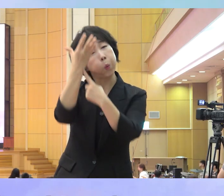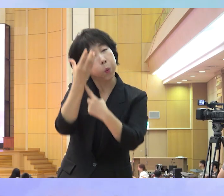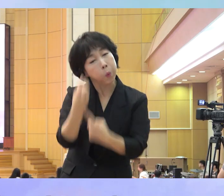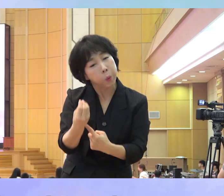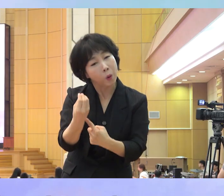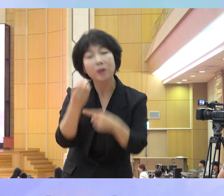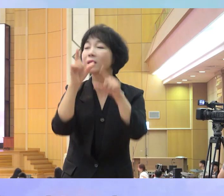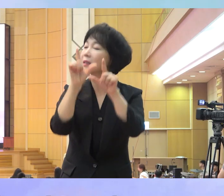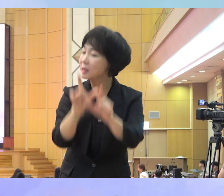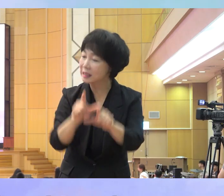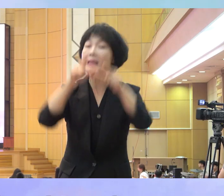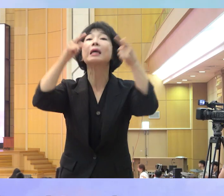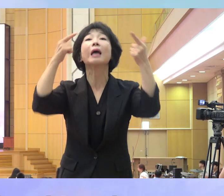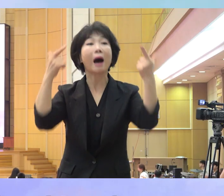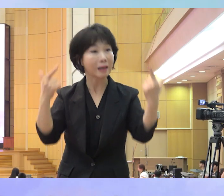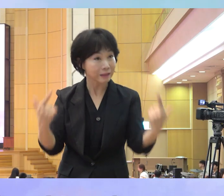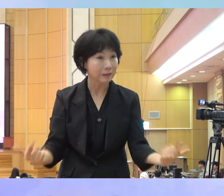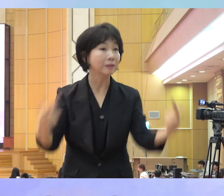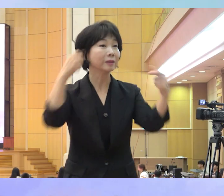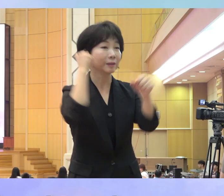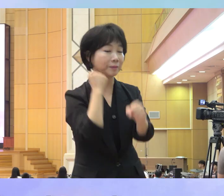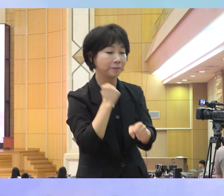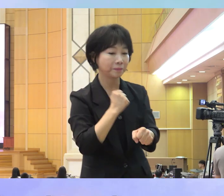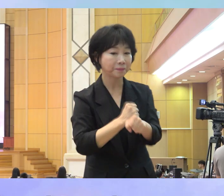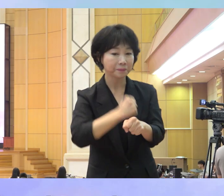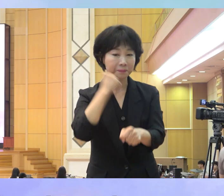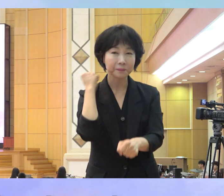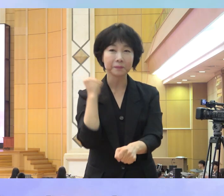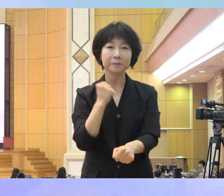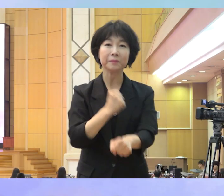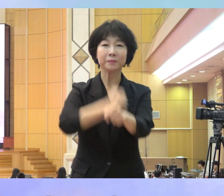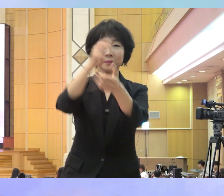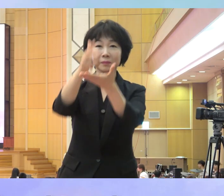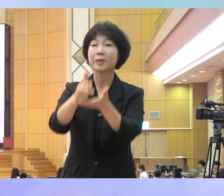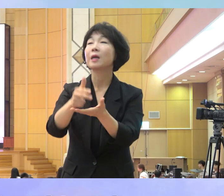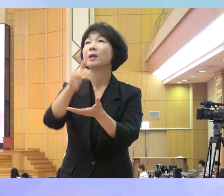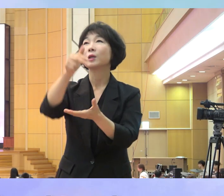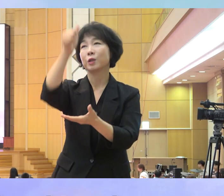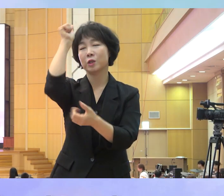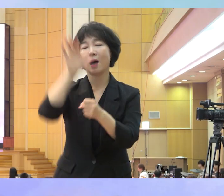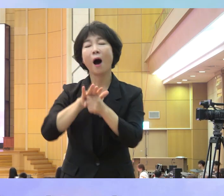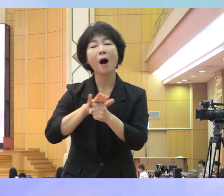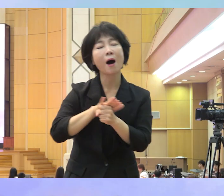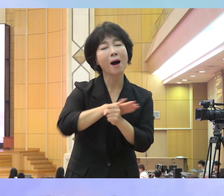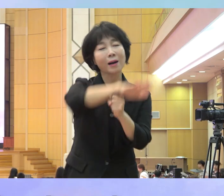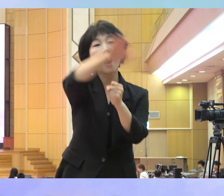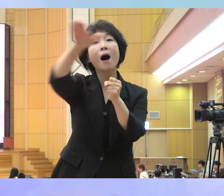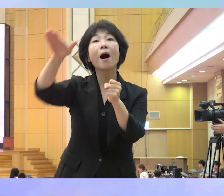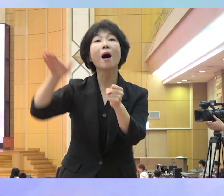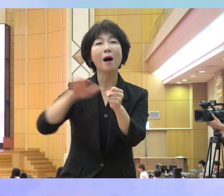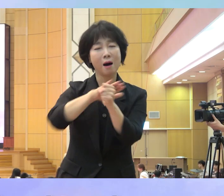꺼져가는 등불 끄지 않는 그